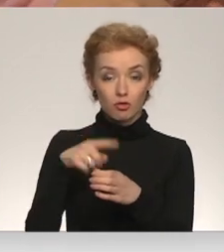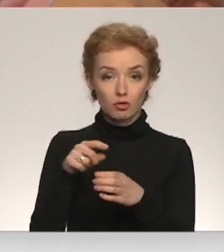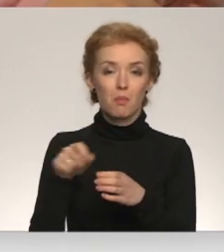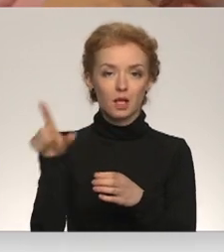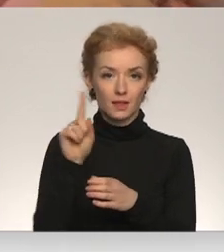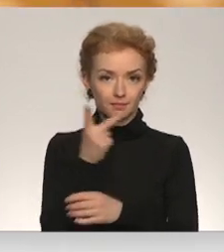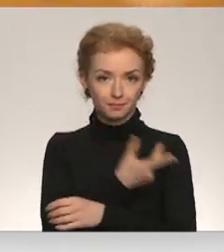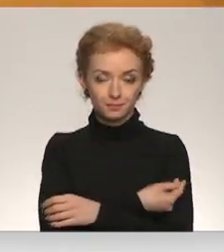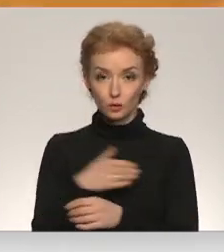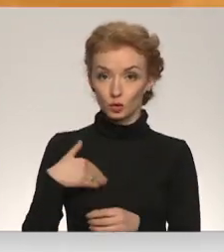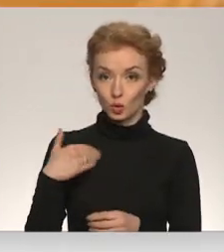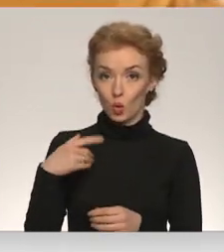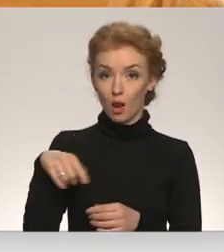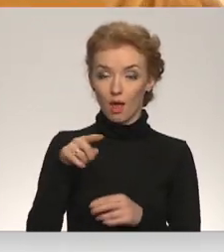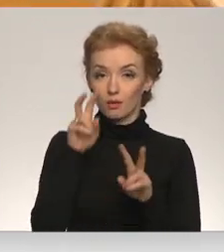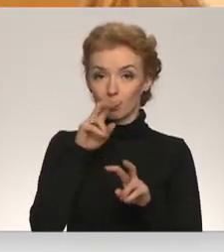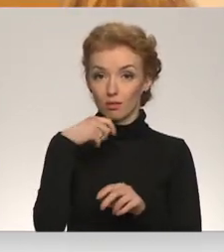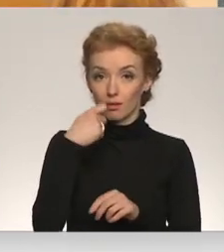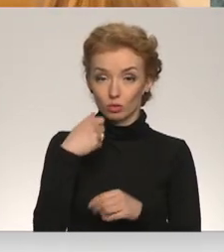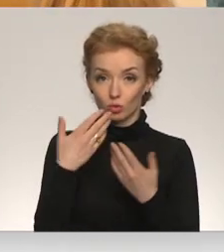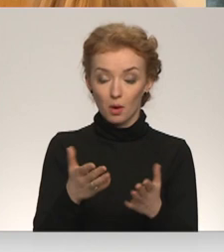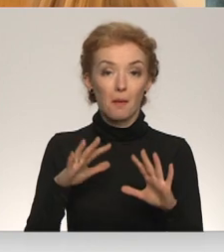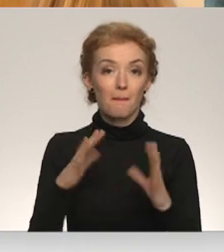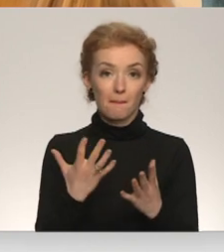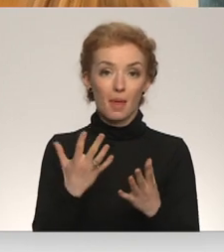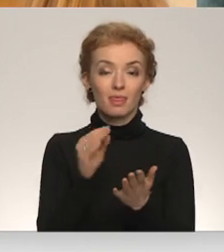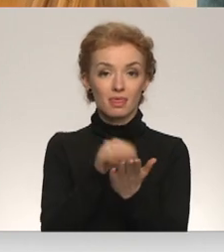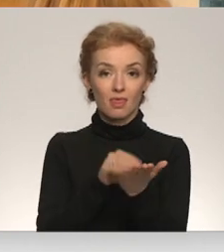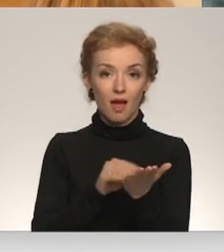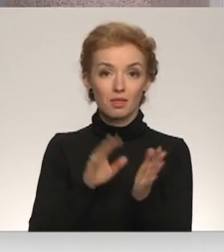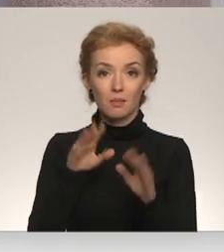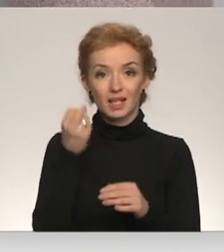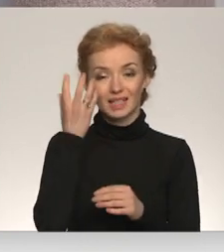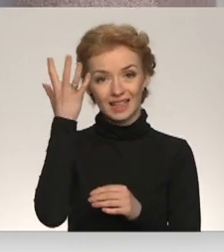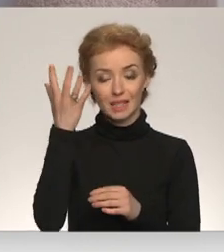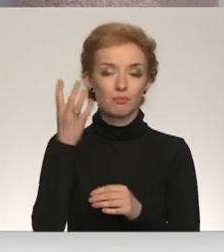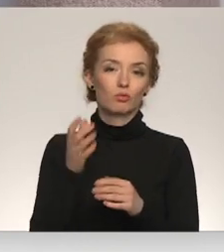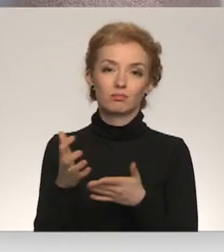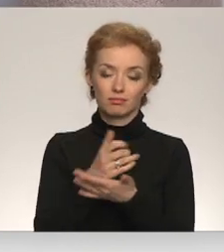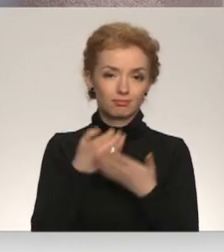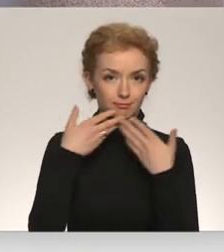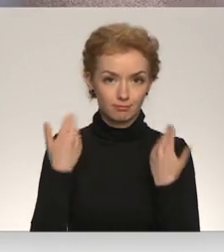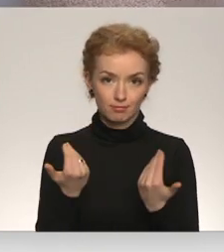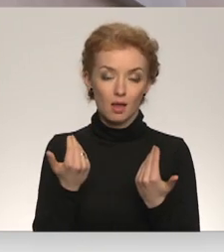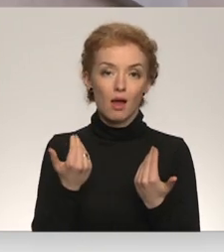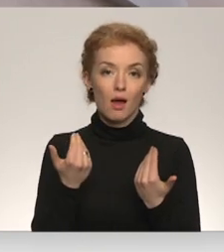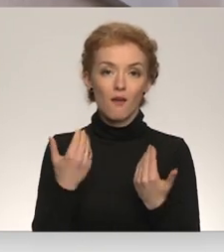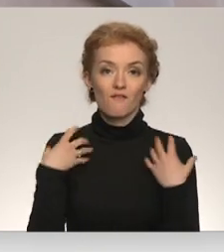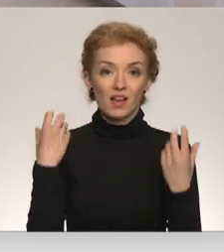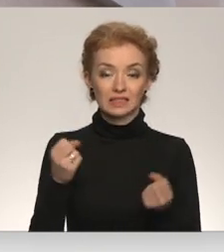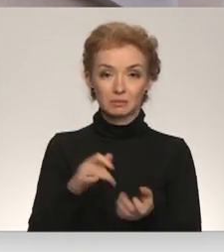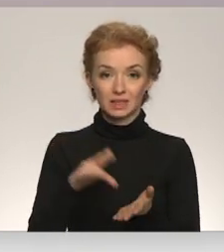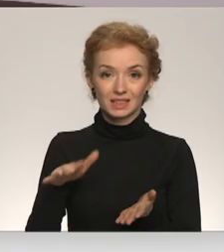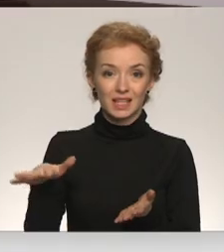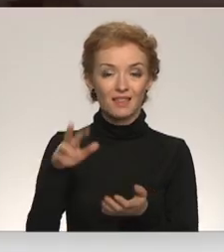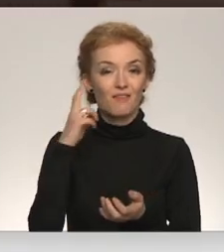pamanījuši, skolēniem nododot testus, bet datus izglītības iestādes par to nevēc. Pie Daugavpils bērnu veselības centra